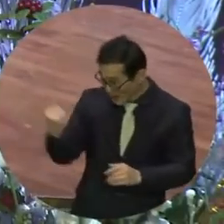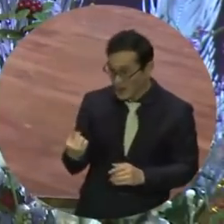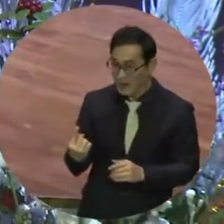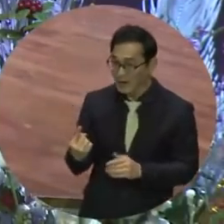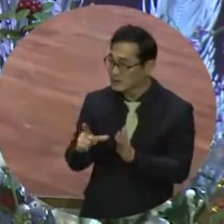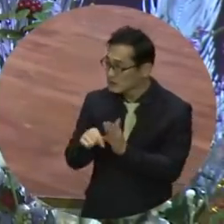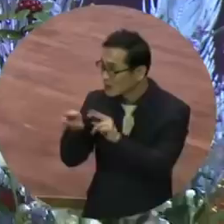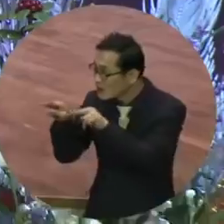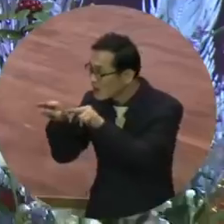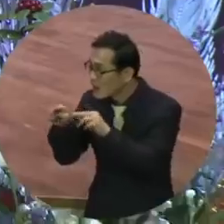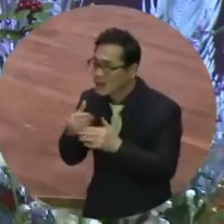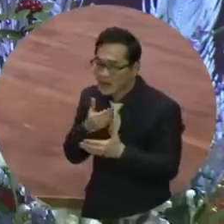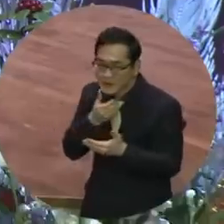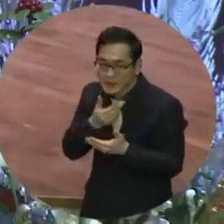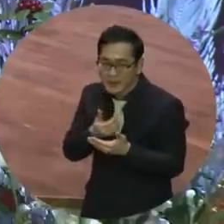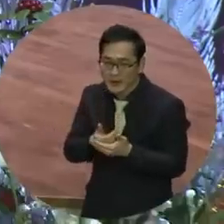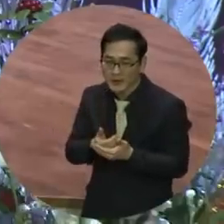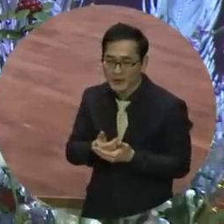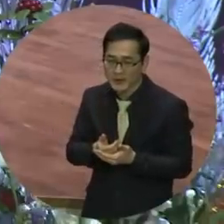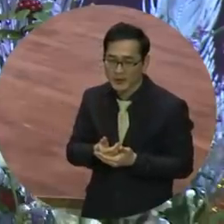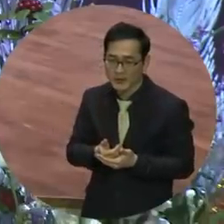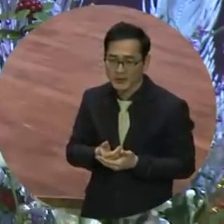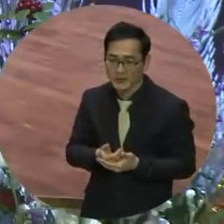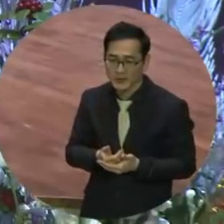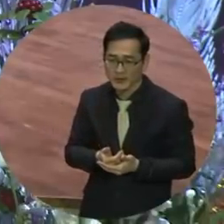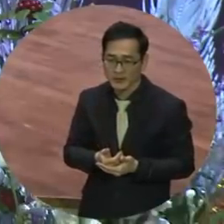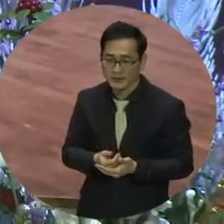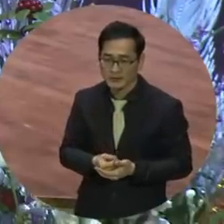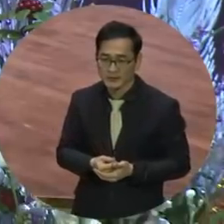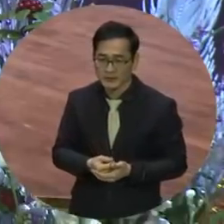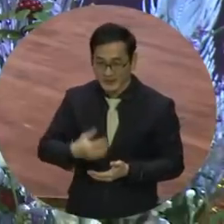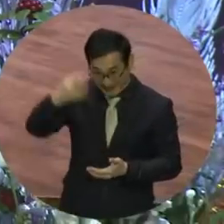마가나르박 성령이 내게 임하여 나를 예수 믿게 하신 그 감격, 이